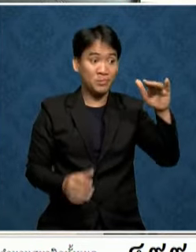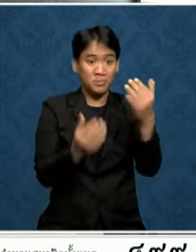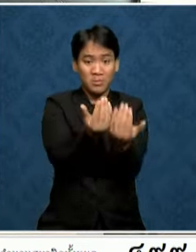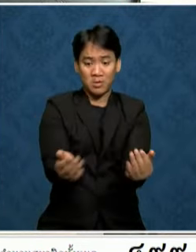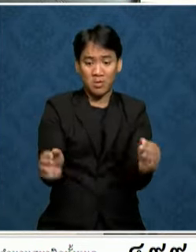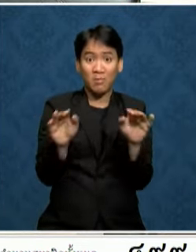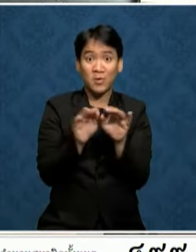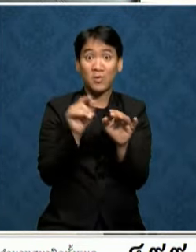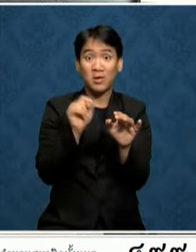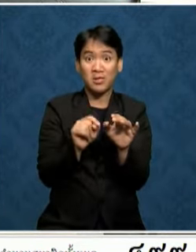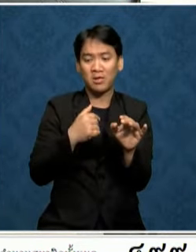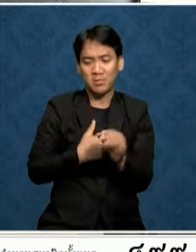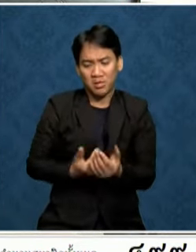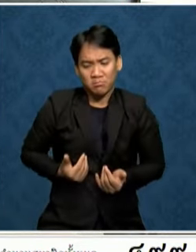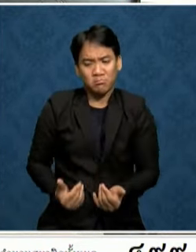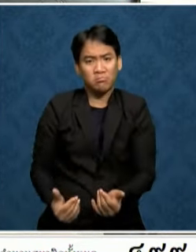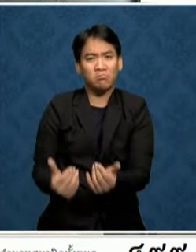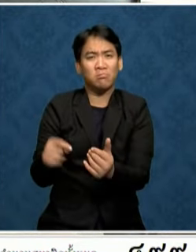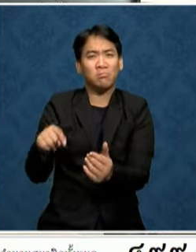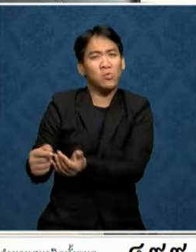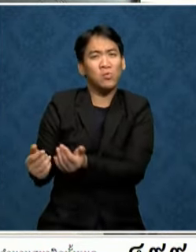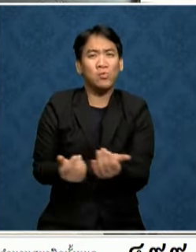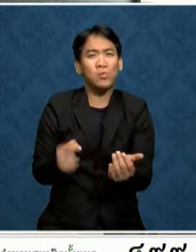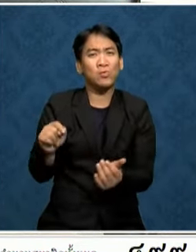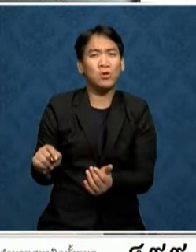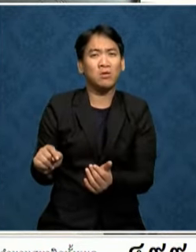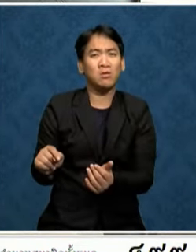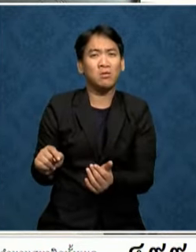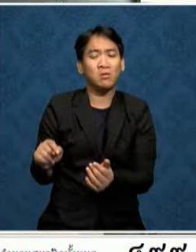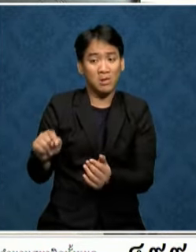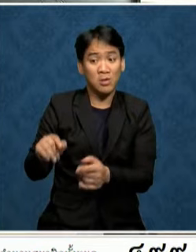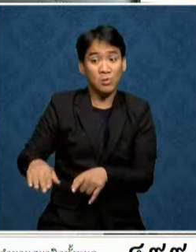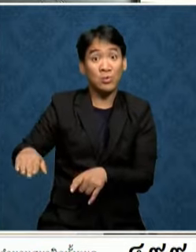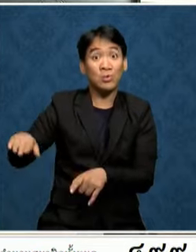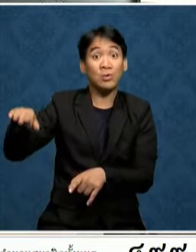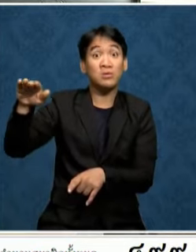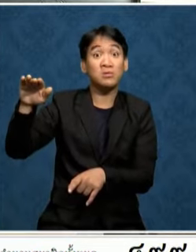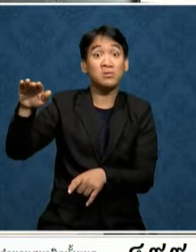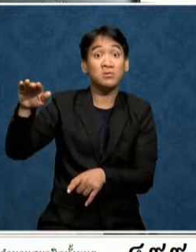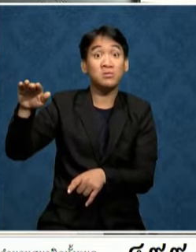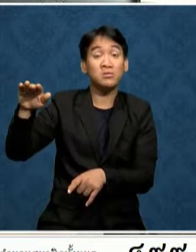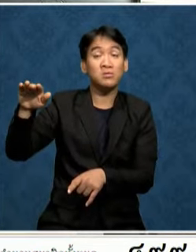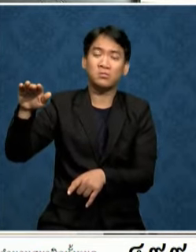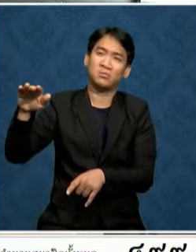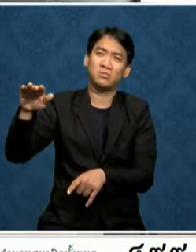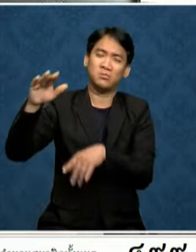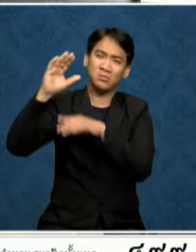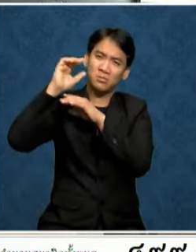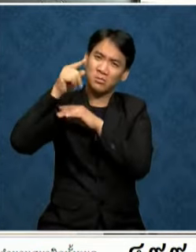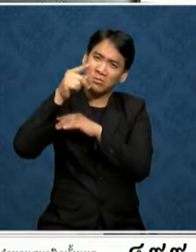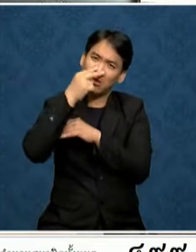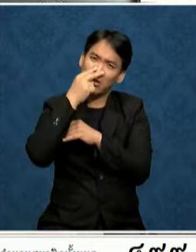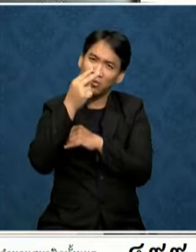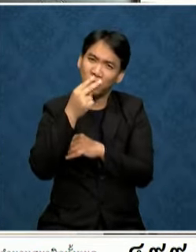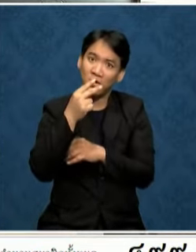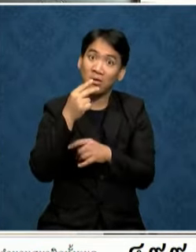ครอบครัวได้ลูกได้เต้าออกมาลูกเต้ามันโตขึ้นแล้วไปดูหนังเก่าอ่ะที่พ่อ